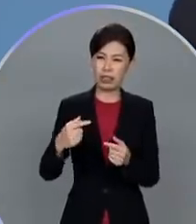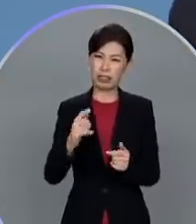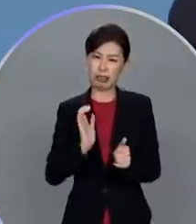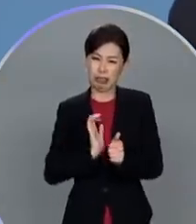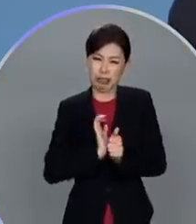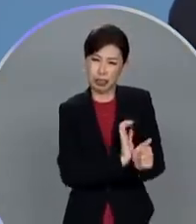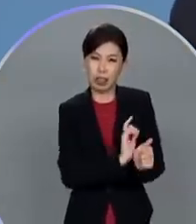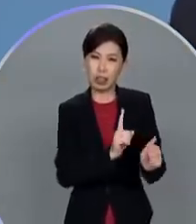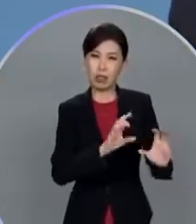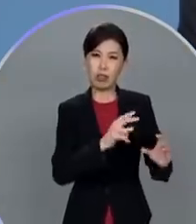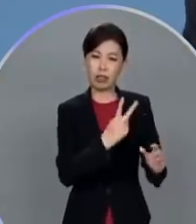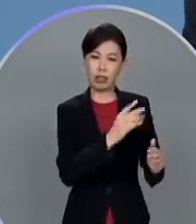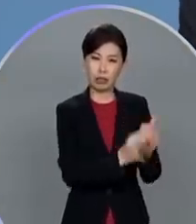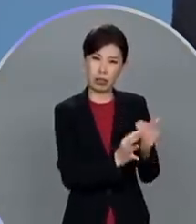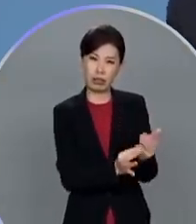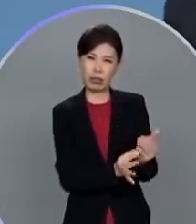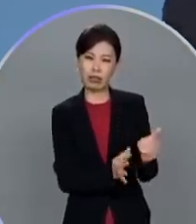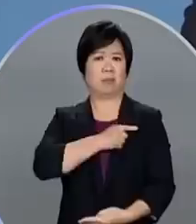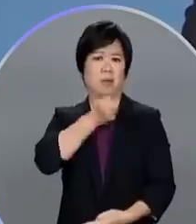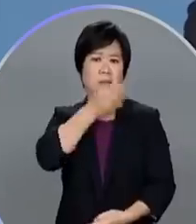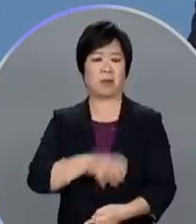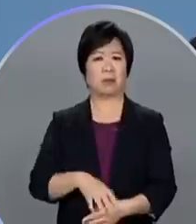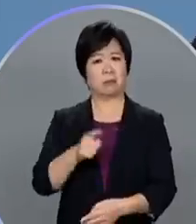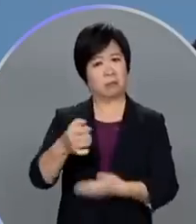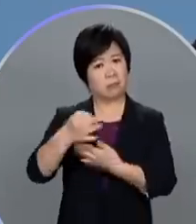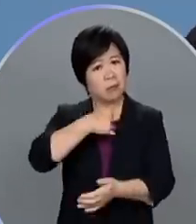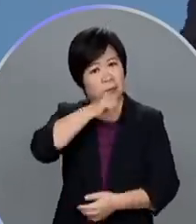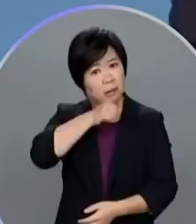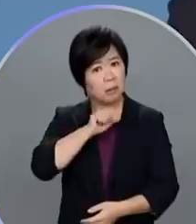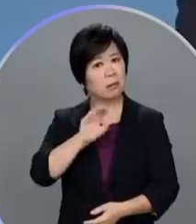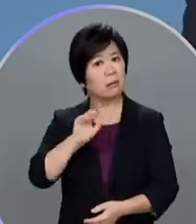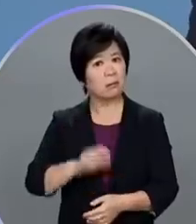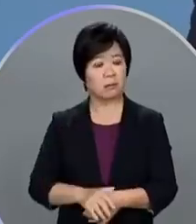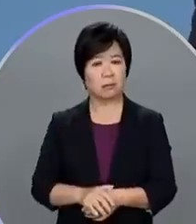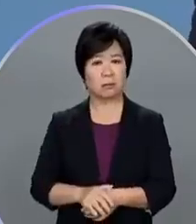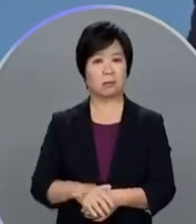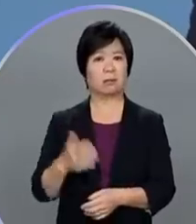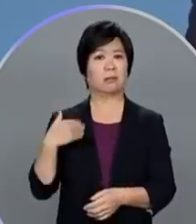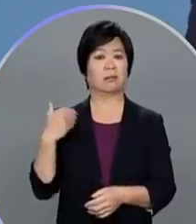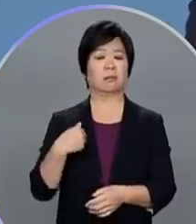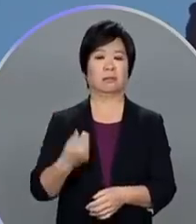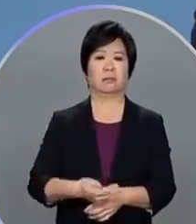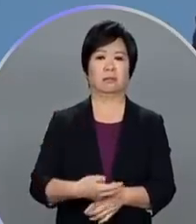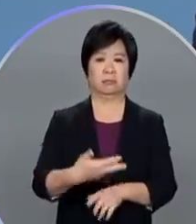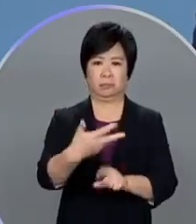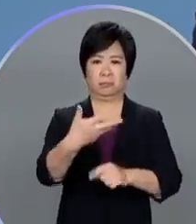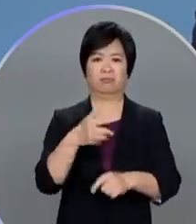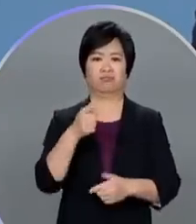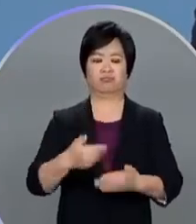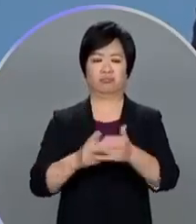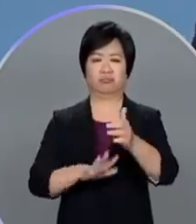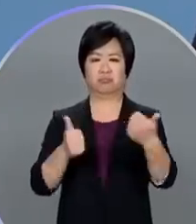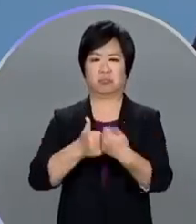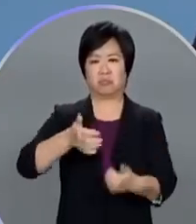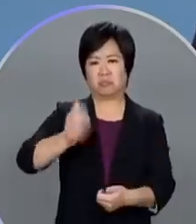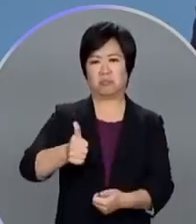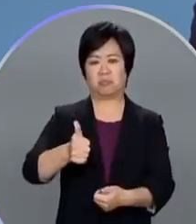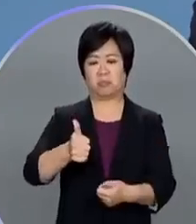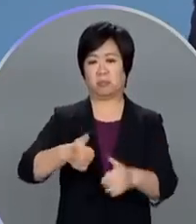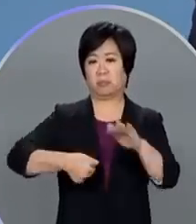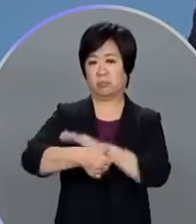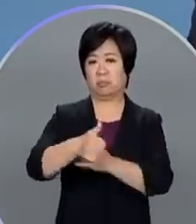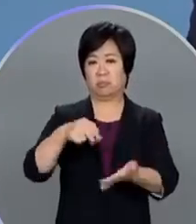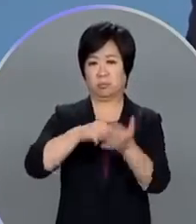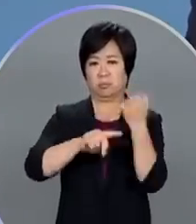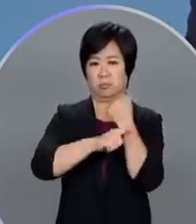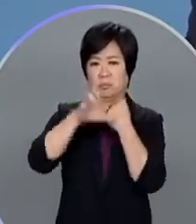挤，非常没有水准。民国89年8月，你是陆委会主委，你在立法院